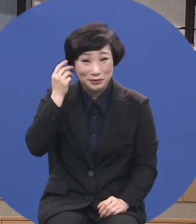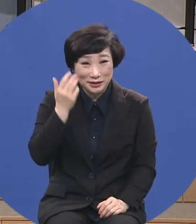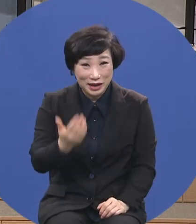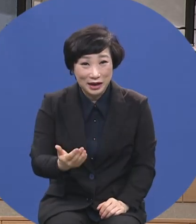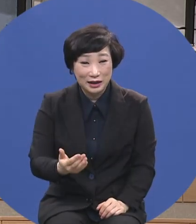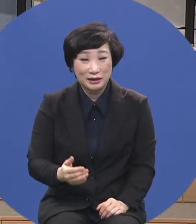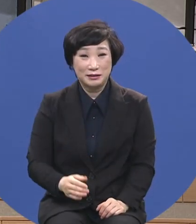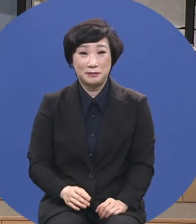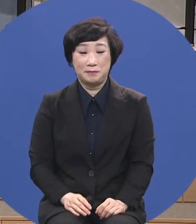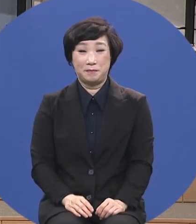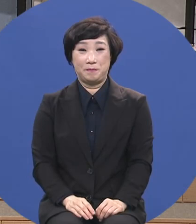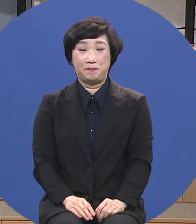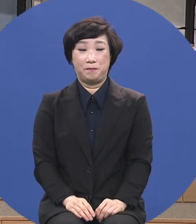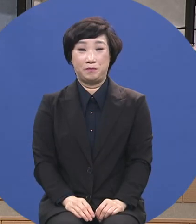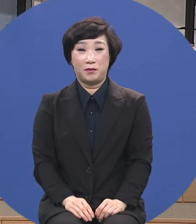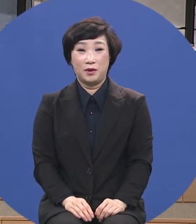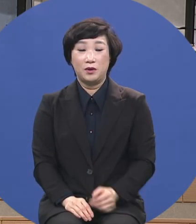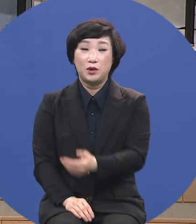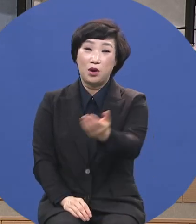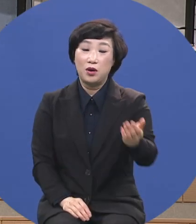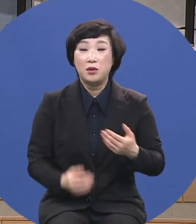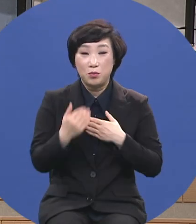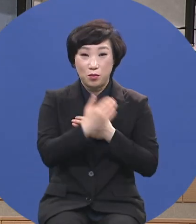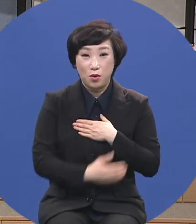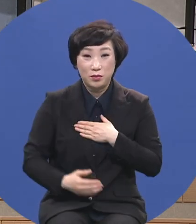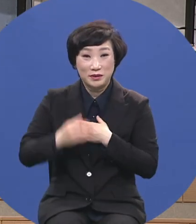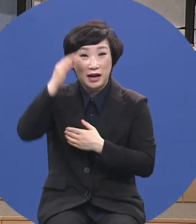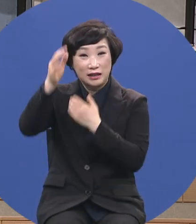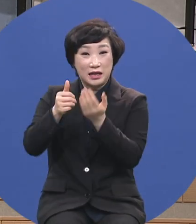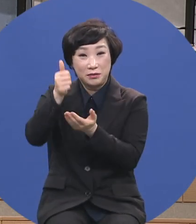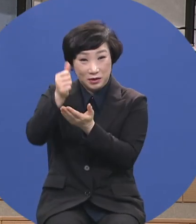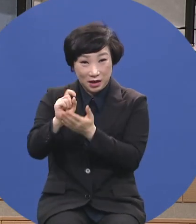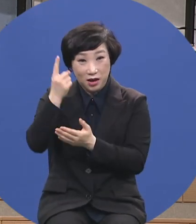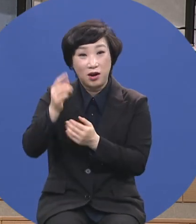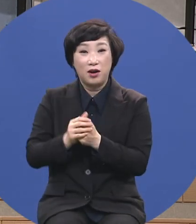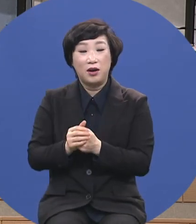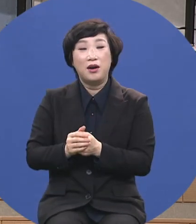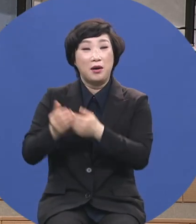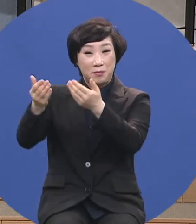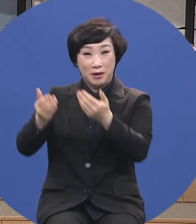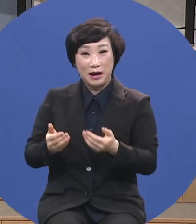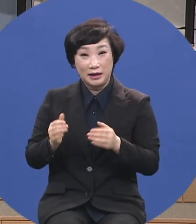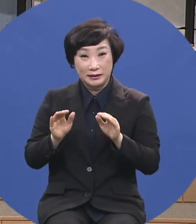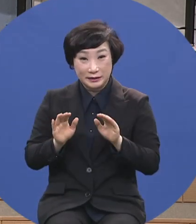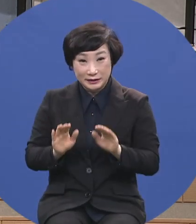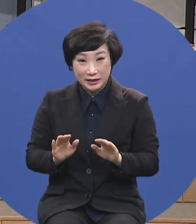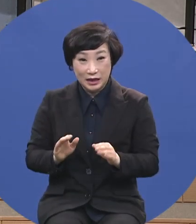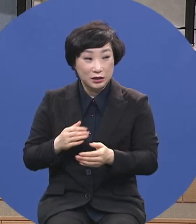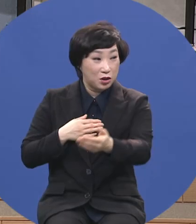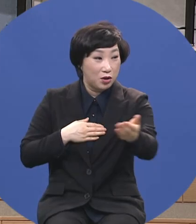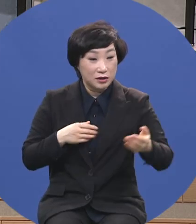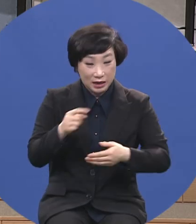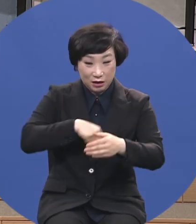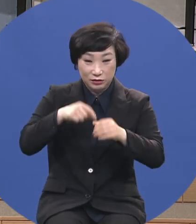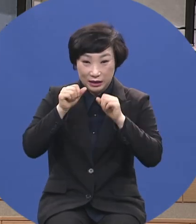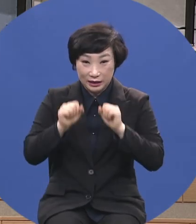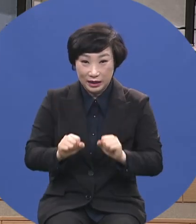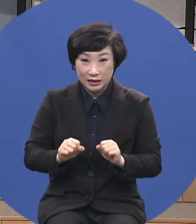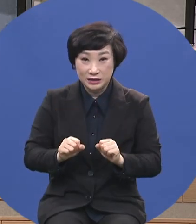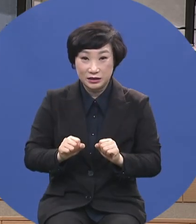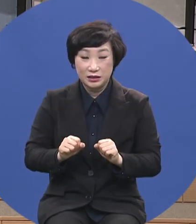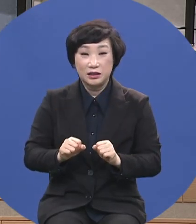것을 알지 못하느뇨. 너희 몸은 하나님께로서 받은 바 너희 가운데